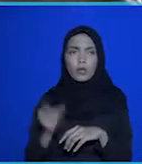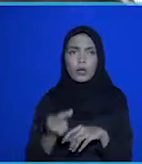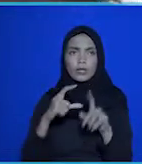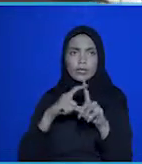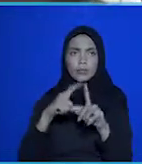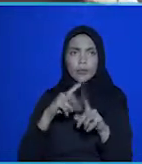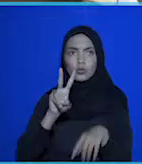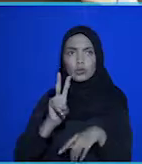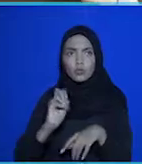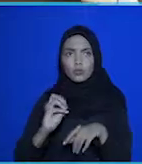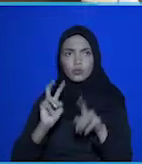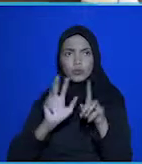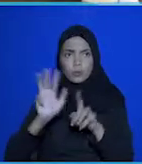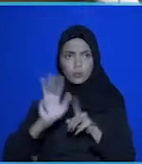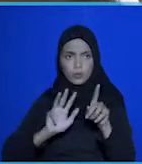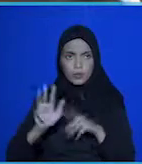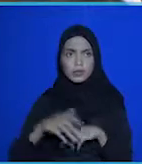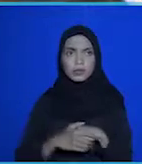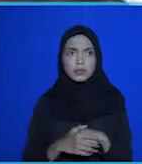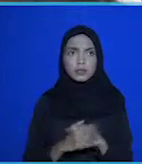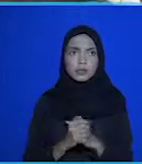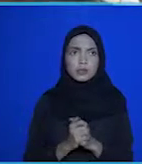Desember 2019 itu